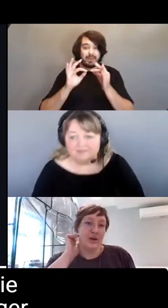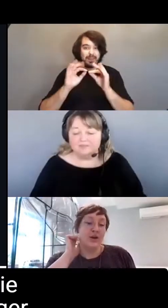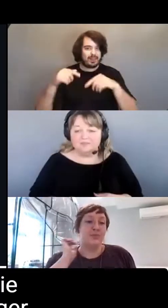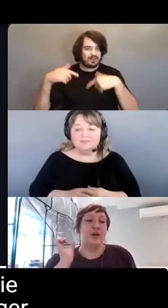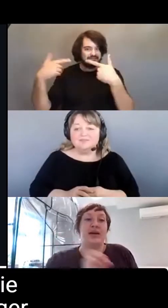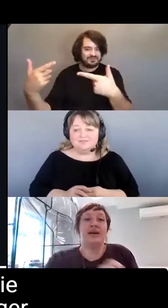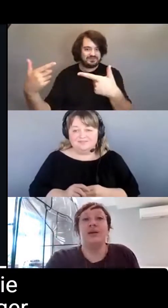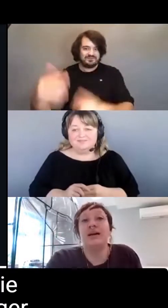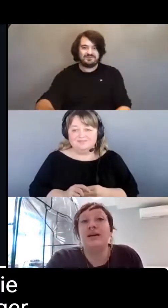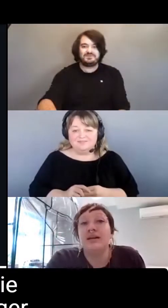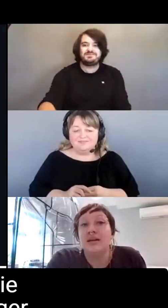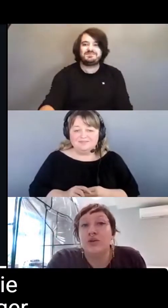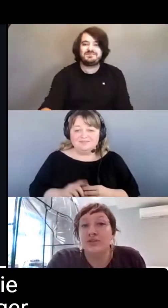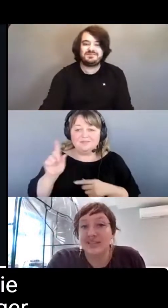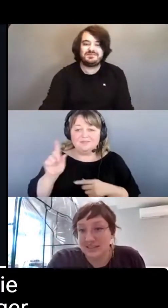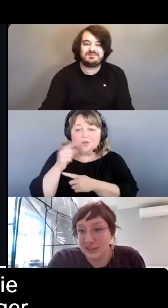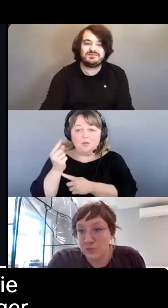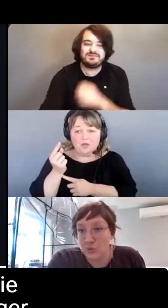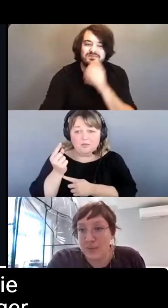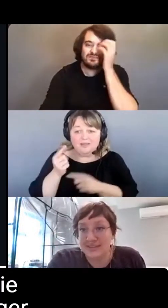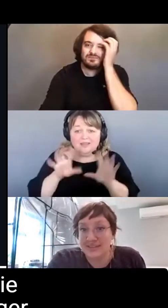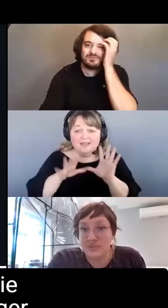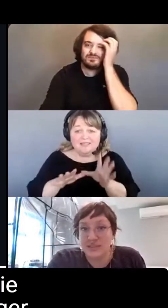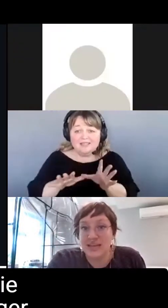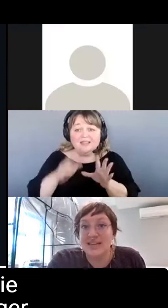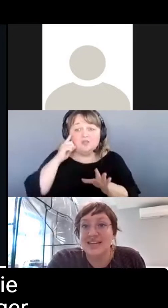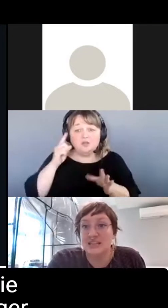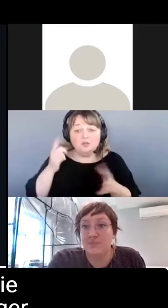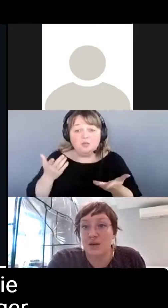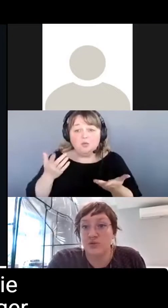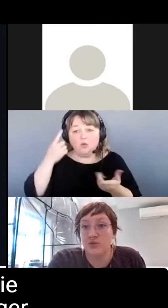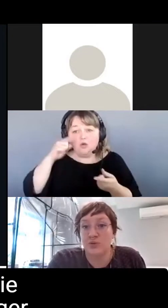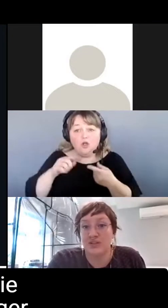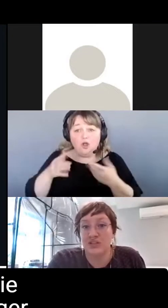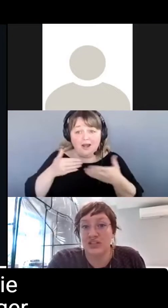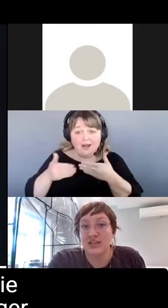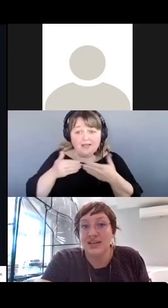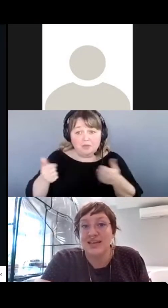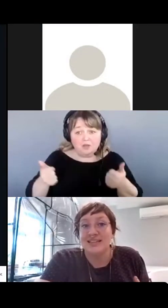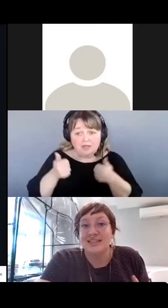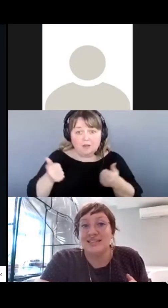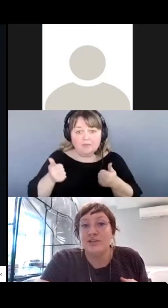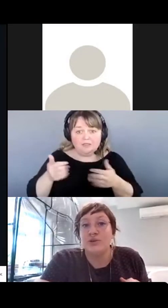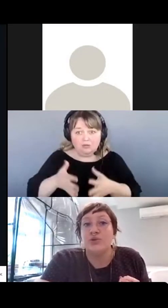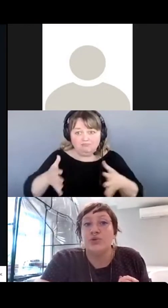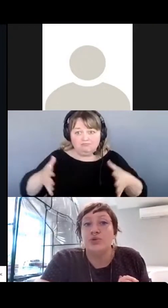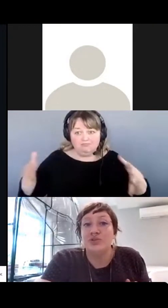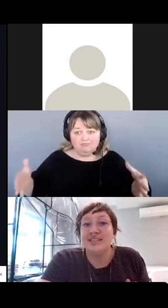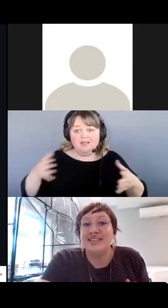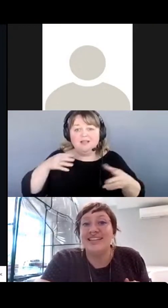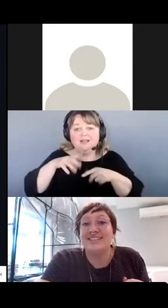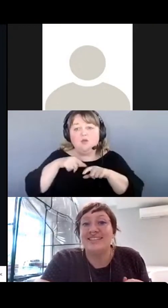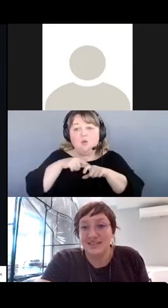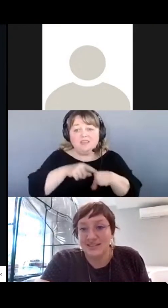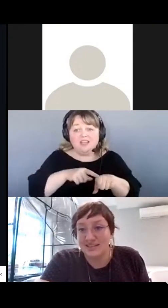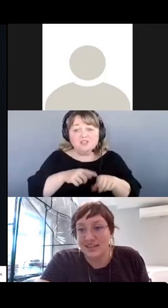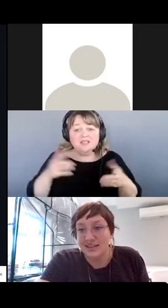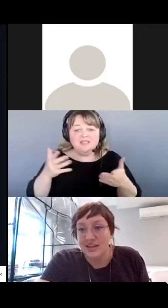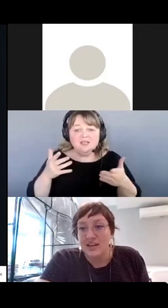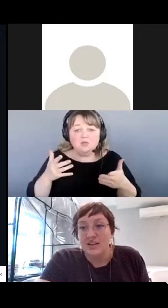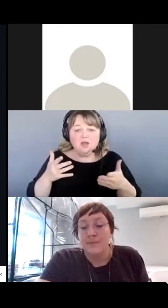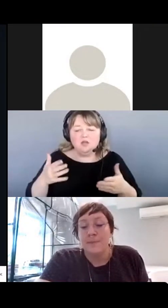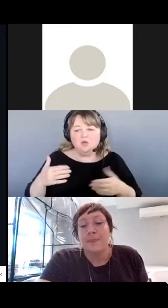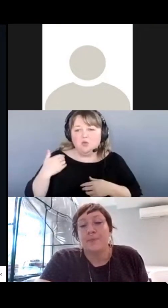Alors, premièrement, une stratégie pour maximiser l'espace au potager, c'est utiliser les